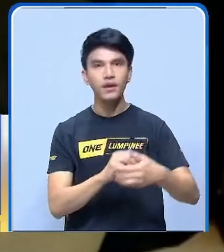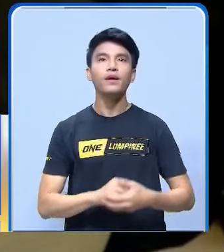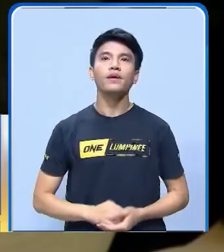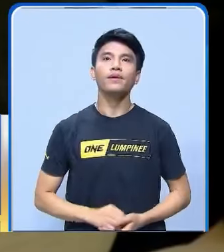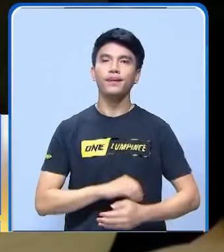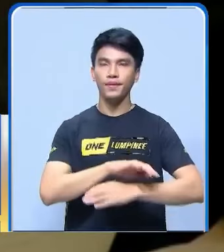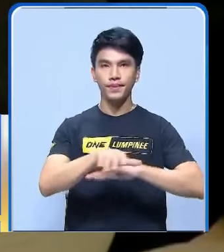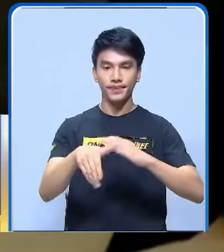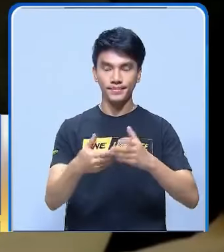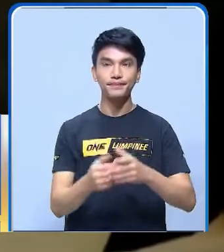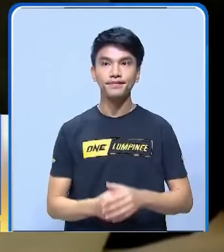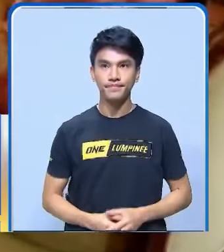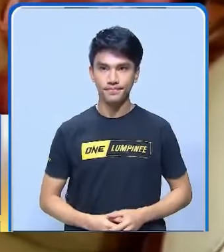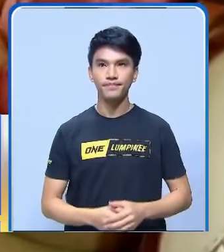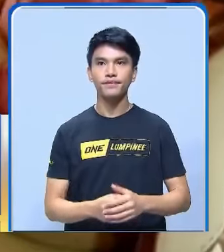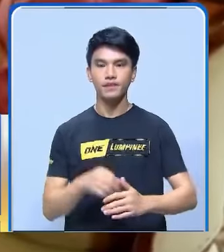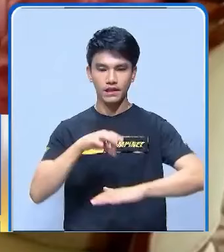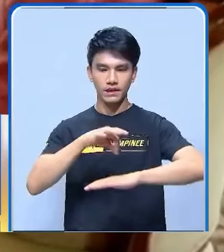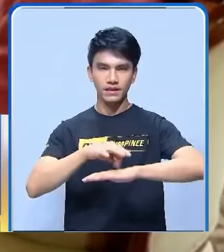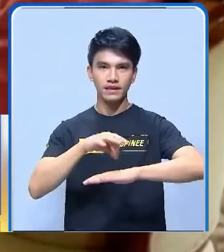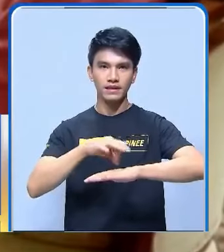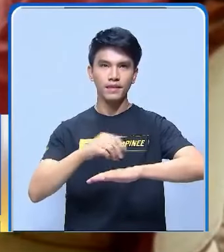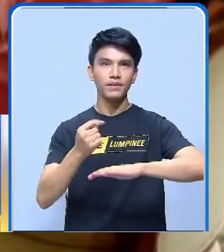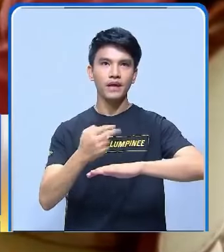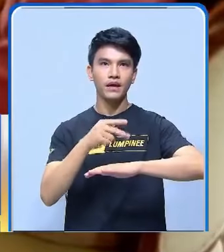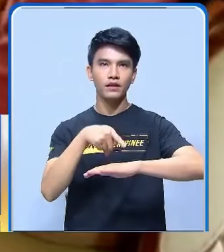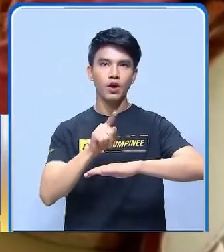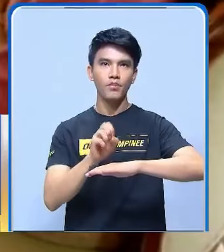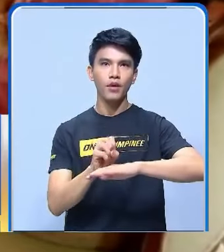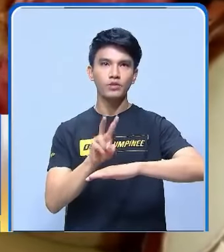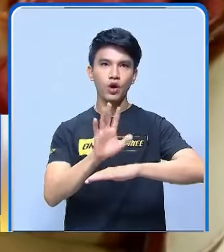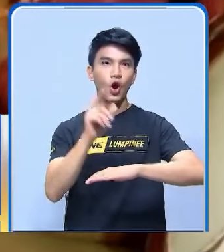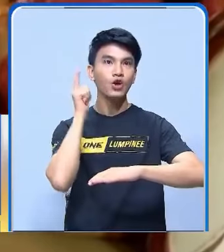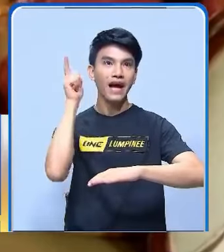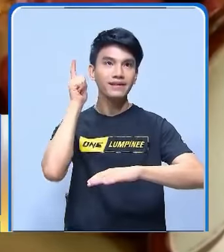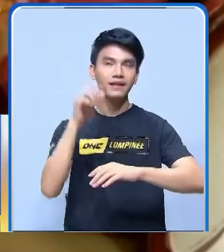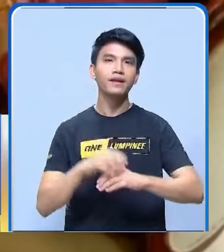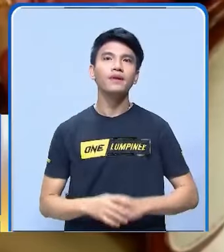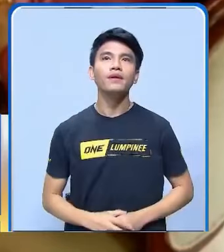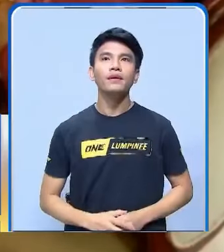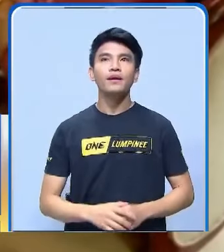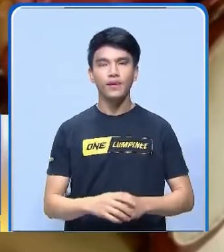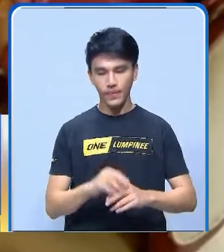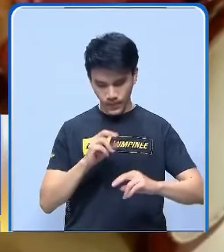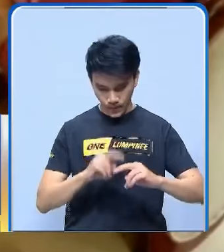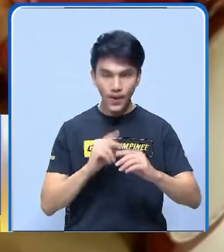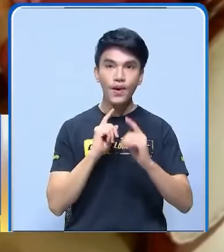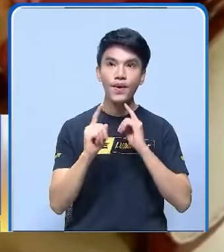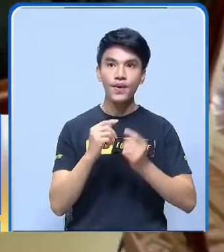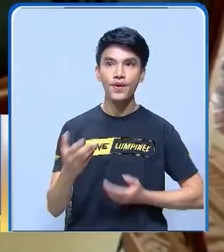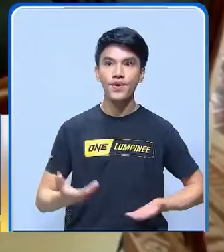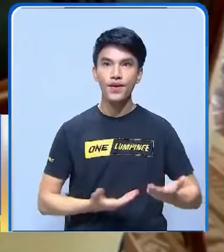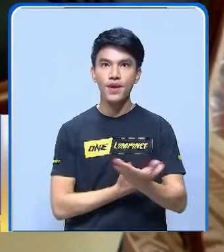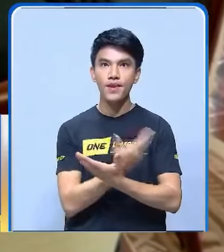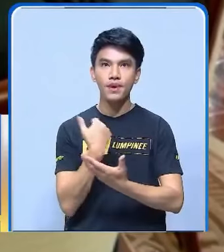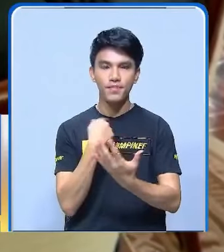ก็เป็นอดีตที่ปรึกษาของนายทักษิณชินวัตรอยู่แล้วนะคะนี่ค่ะก็นั่งคุยกันหารือกันมี5คนนะ